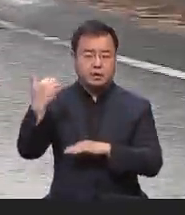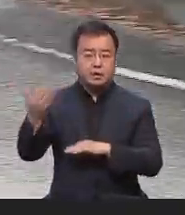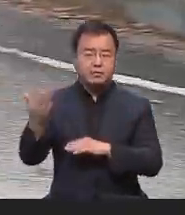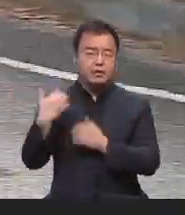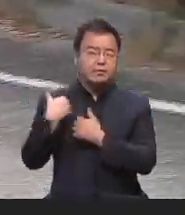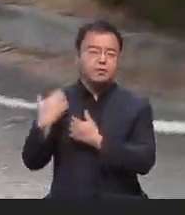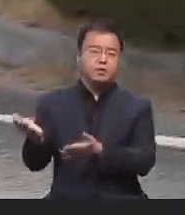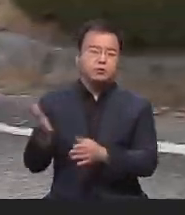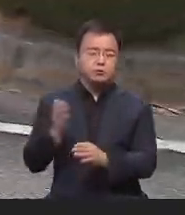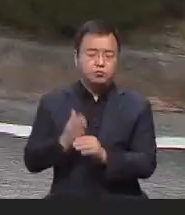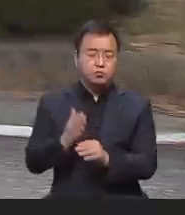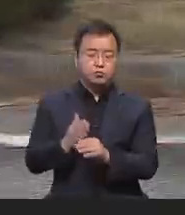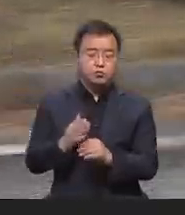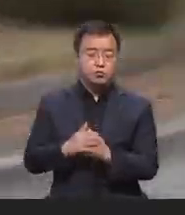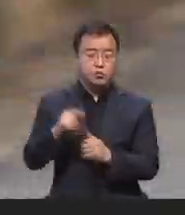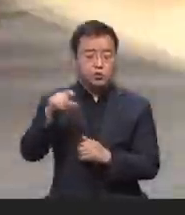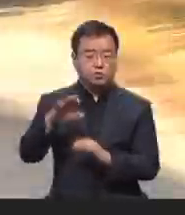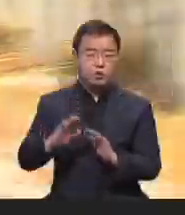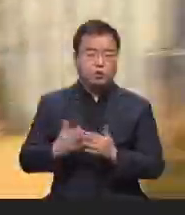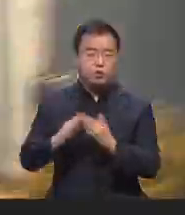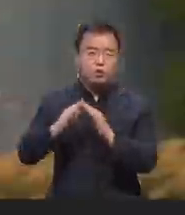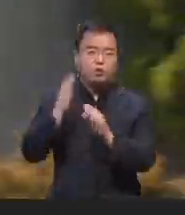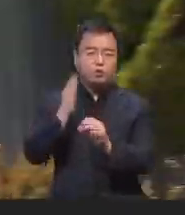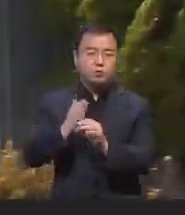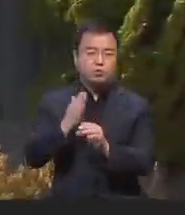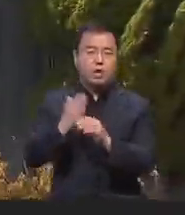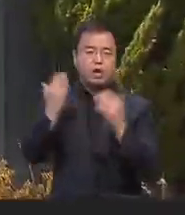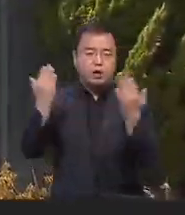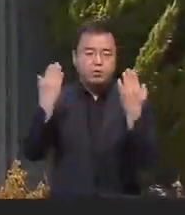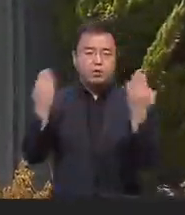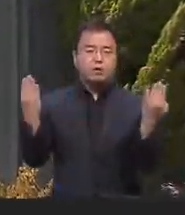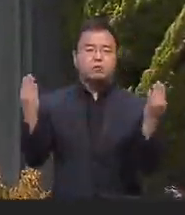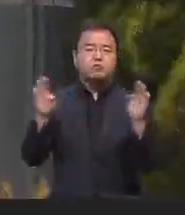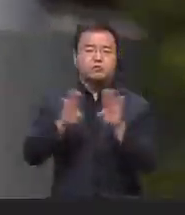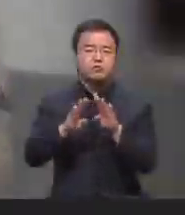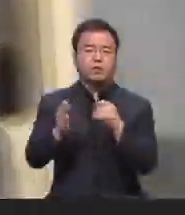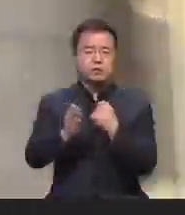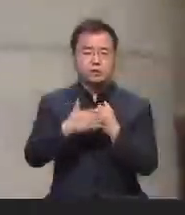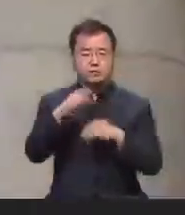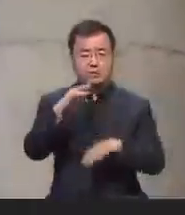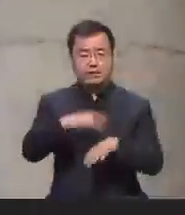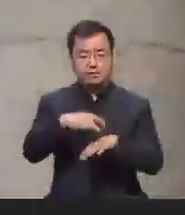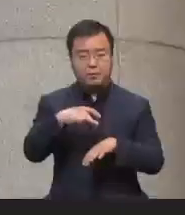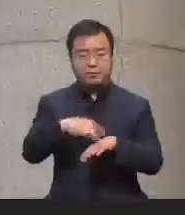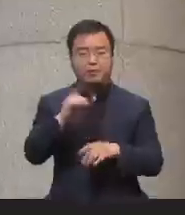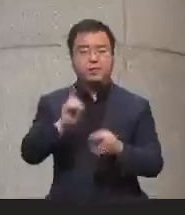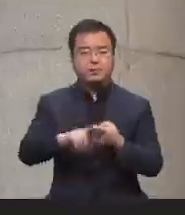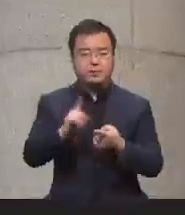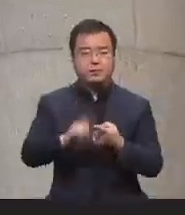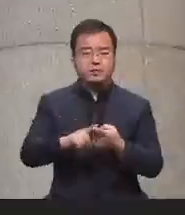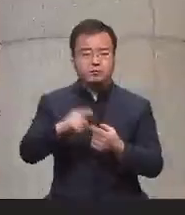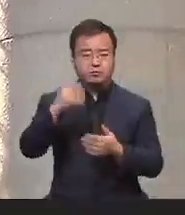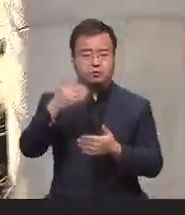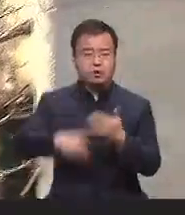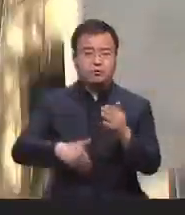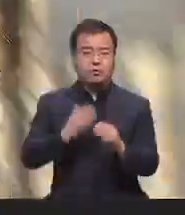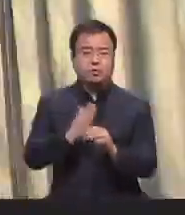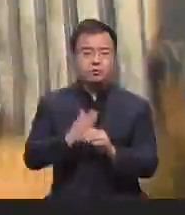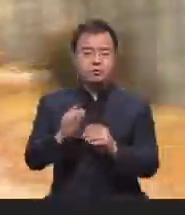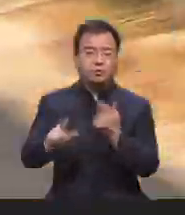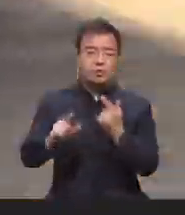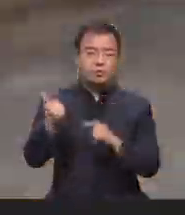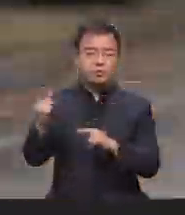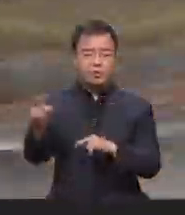이쪽을 보시면요 공사 중인 상태로 학교가 문을 닫으면서 골조가 그대로 노출되어 있는 모습입니다 예 반대쪽을